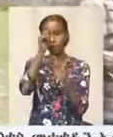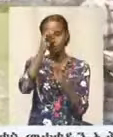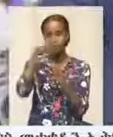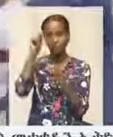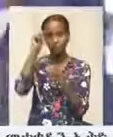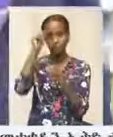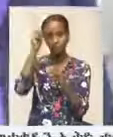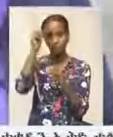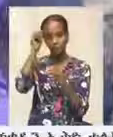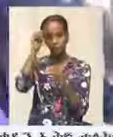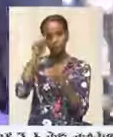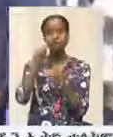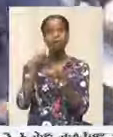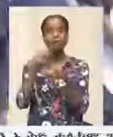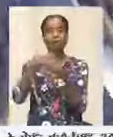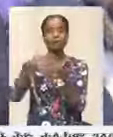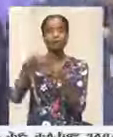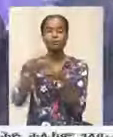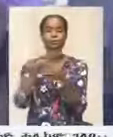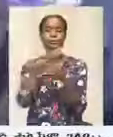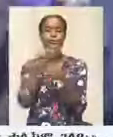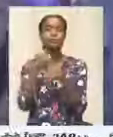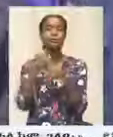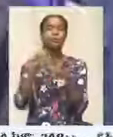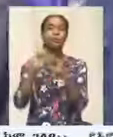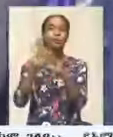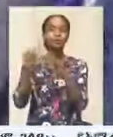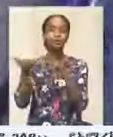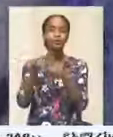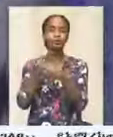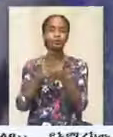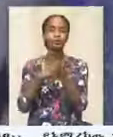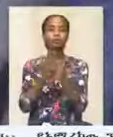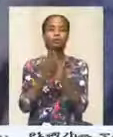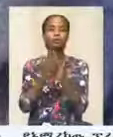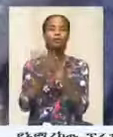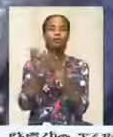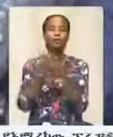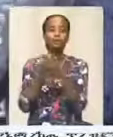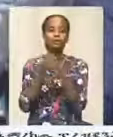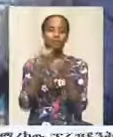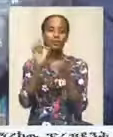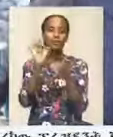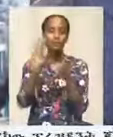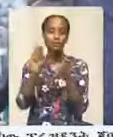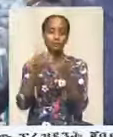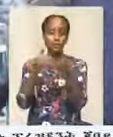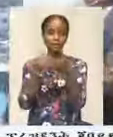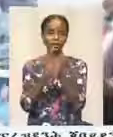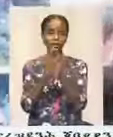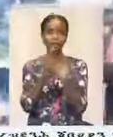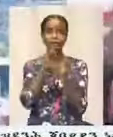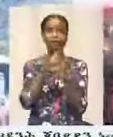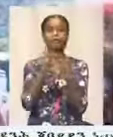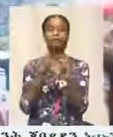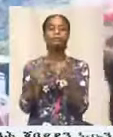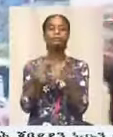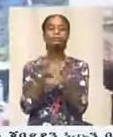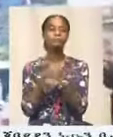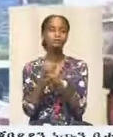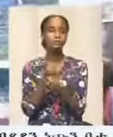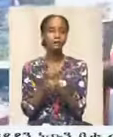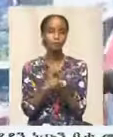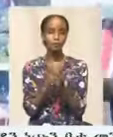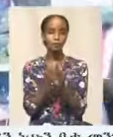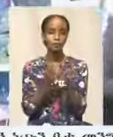አባተ አካባቢው በዘቢዳር ተራራ የተሸፈነ በመሆኑ የወልቂጤ ኤፍኤም ተደራሽ የማይሆንባቸውን ቦታዎች ለመሸፈን እየተሰራ